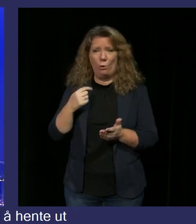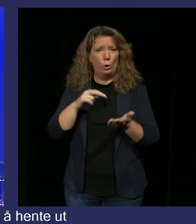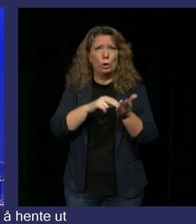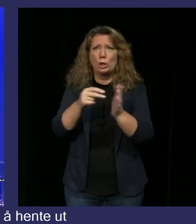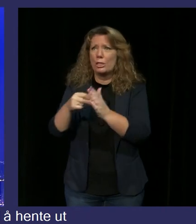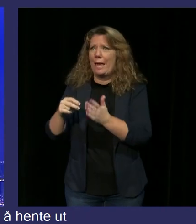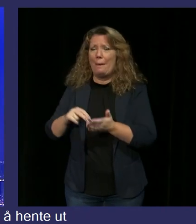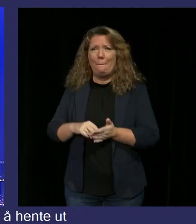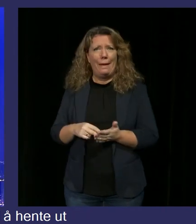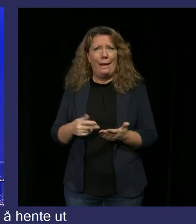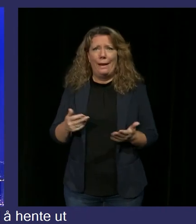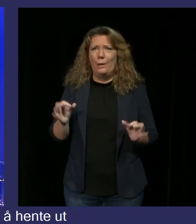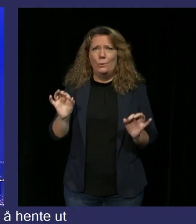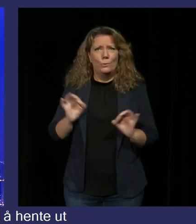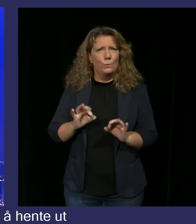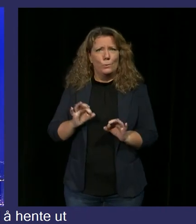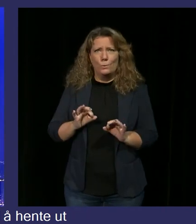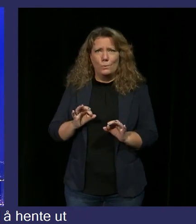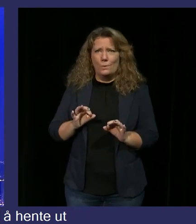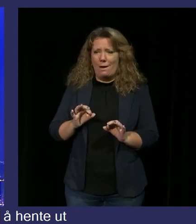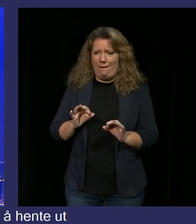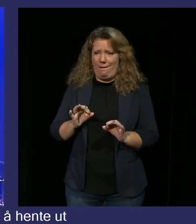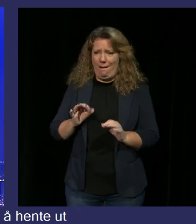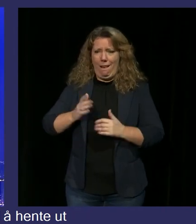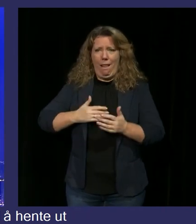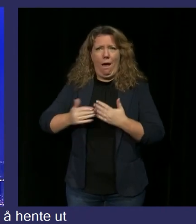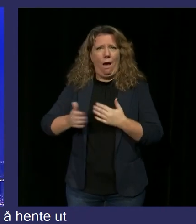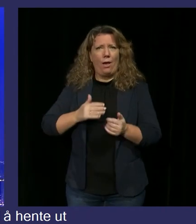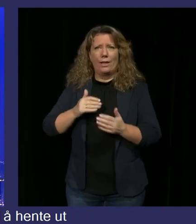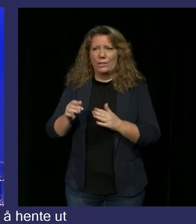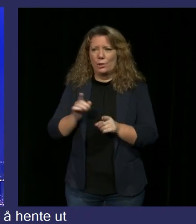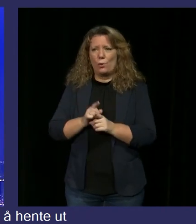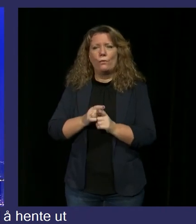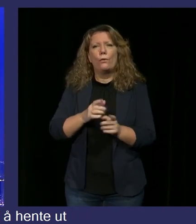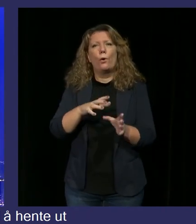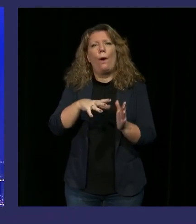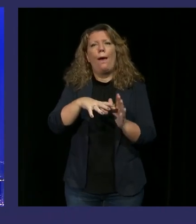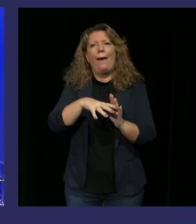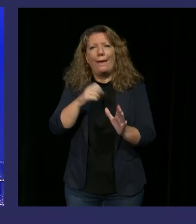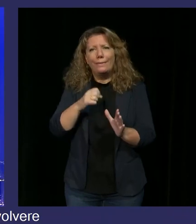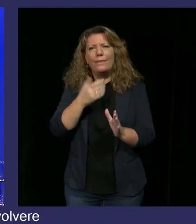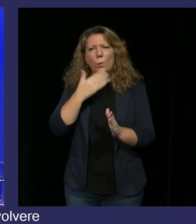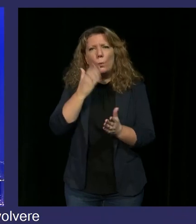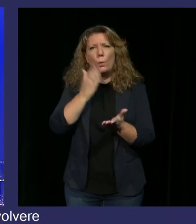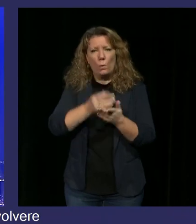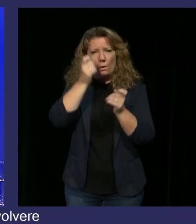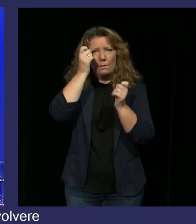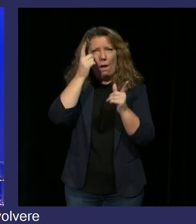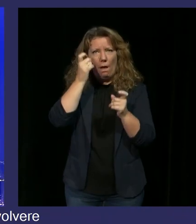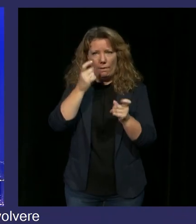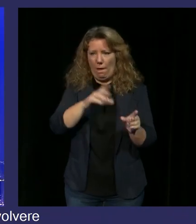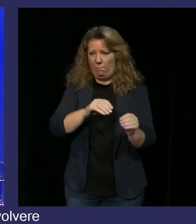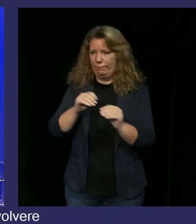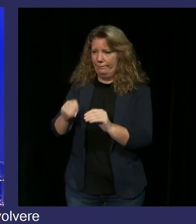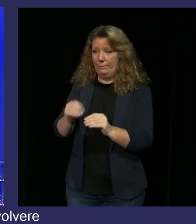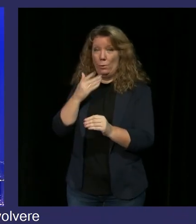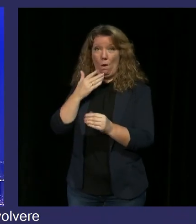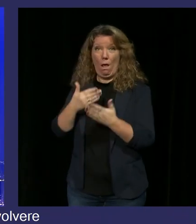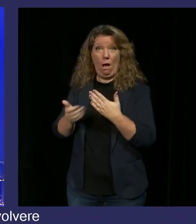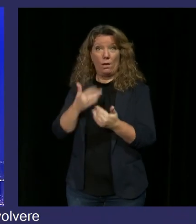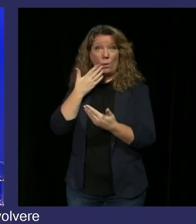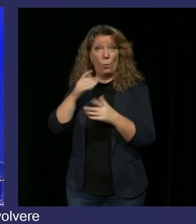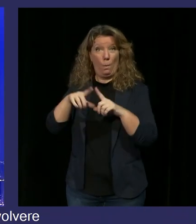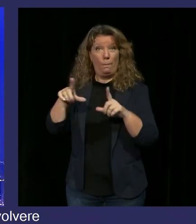lagt opp til å hente ut data som er gode nok til å lage gode brev. Og i tillegg så vi at vi måtte